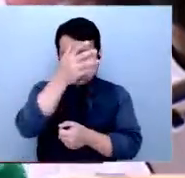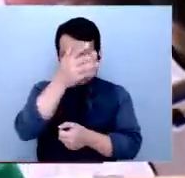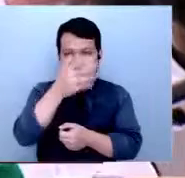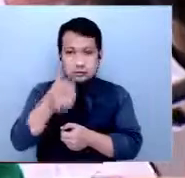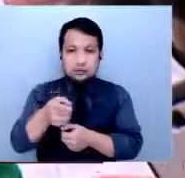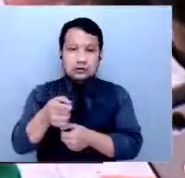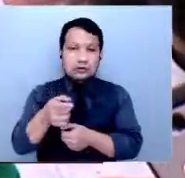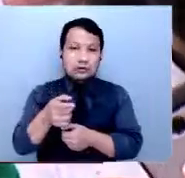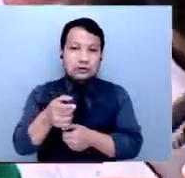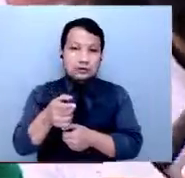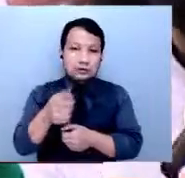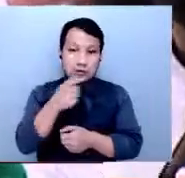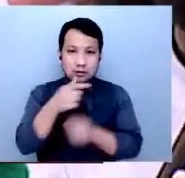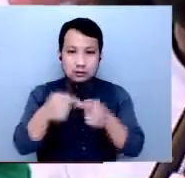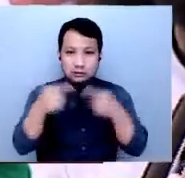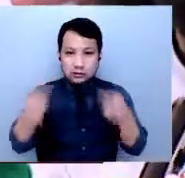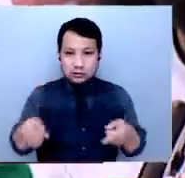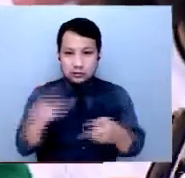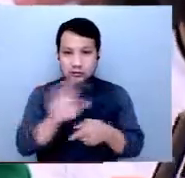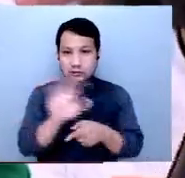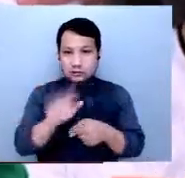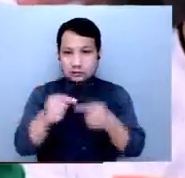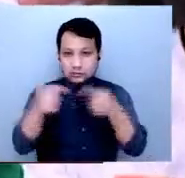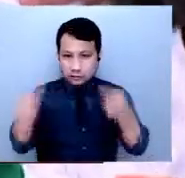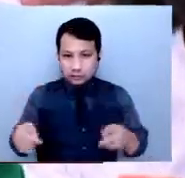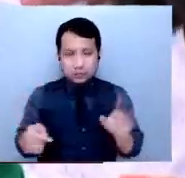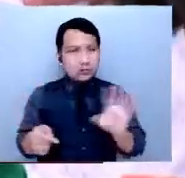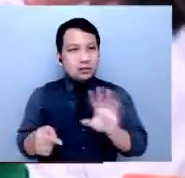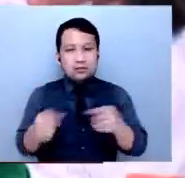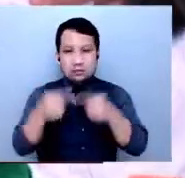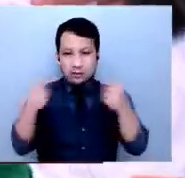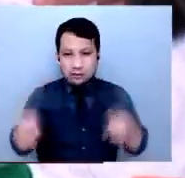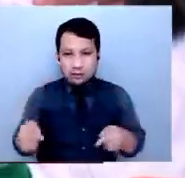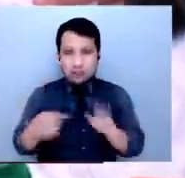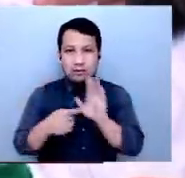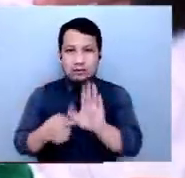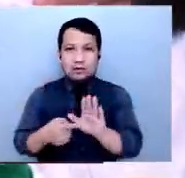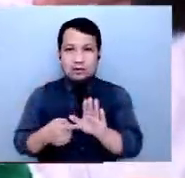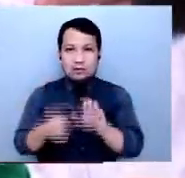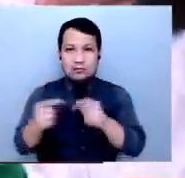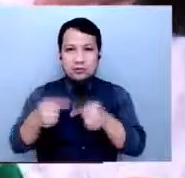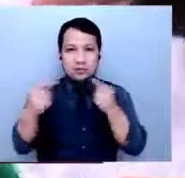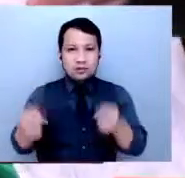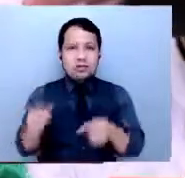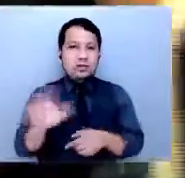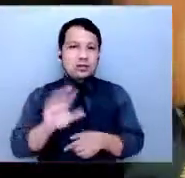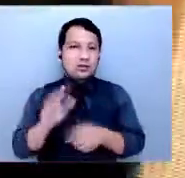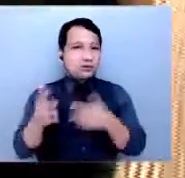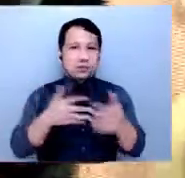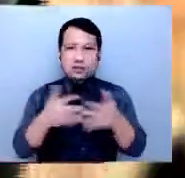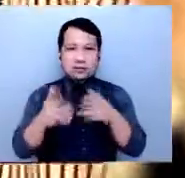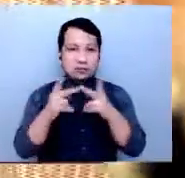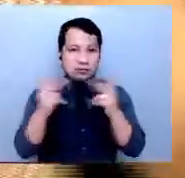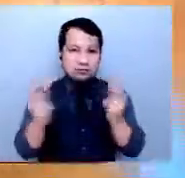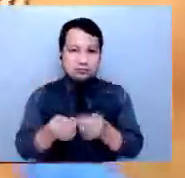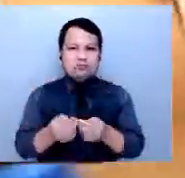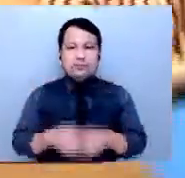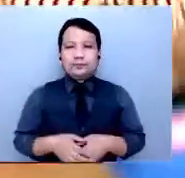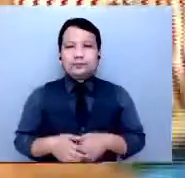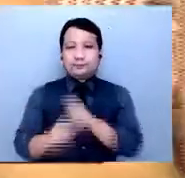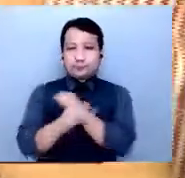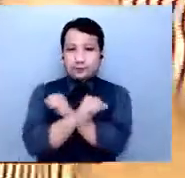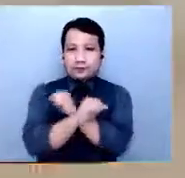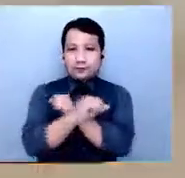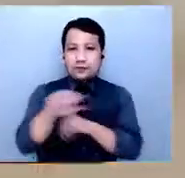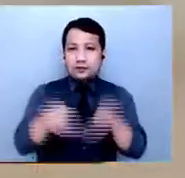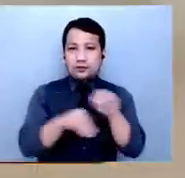sila magbabanggaan, hinding-hindi po sila maglalabanan sa kahit anong posisyon. Nag-substitute ang Pangulo kay